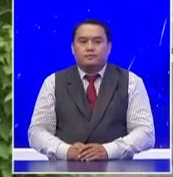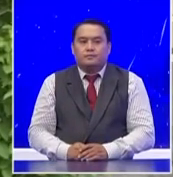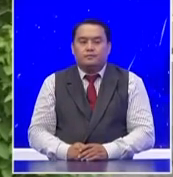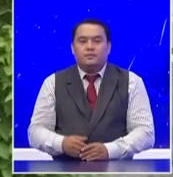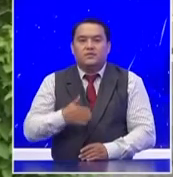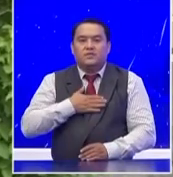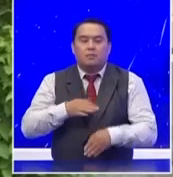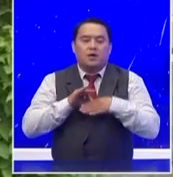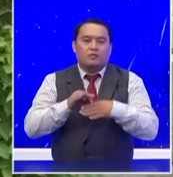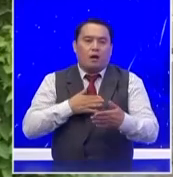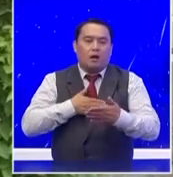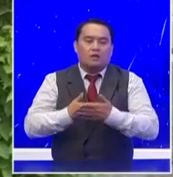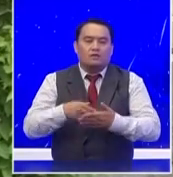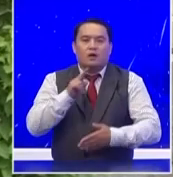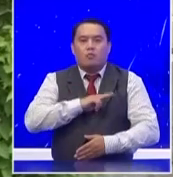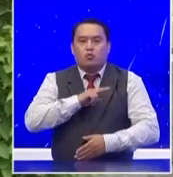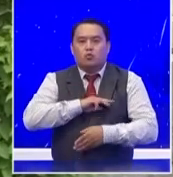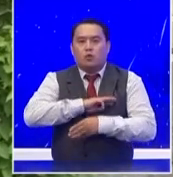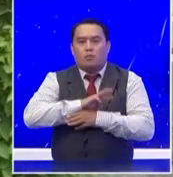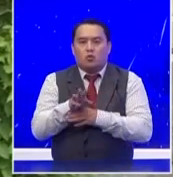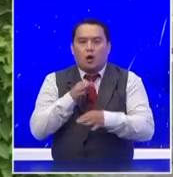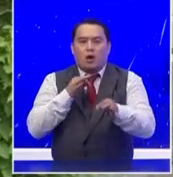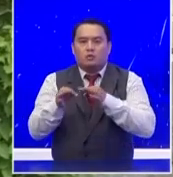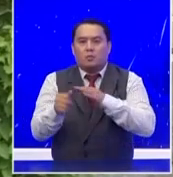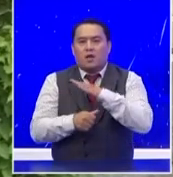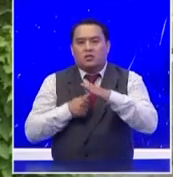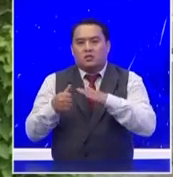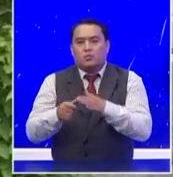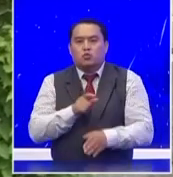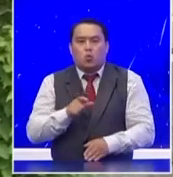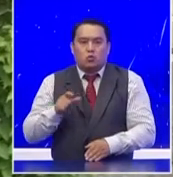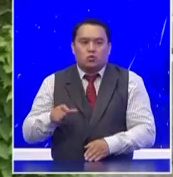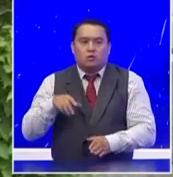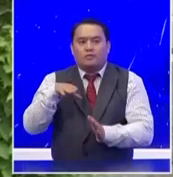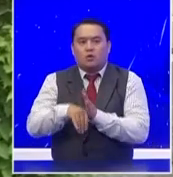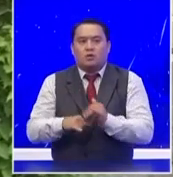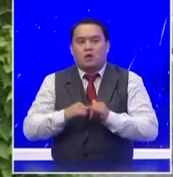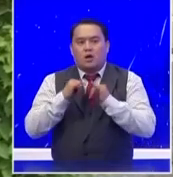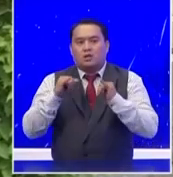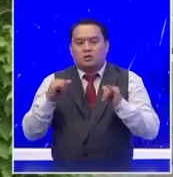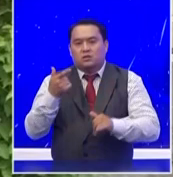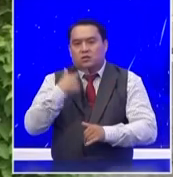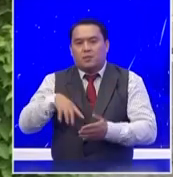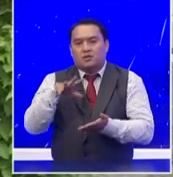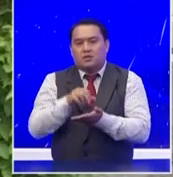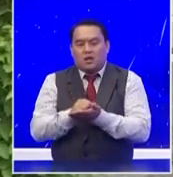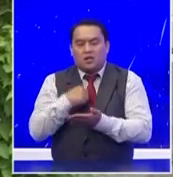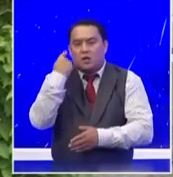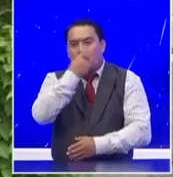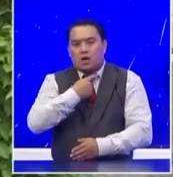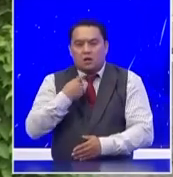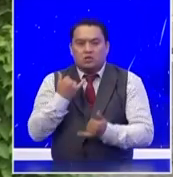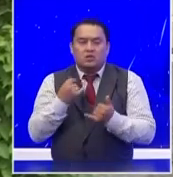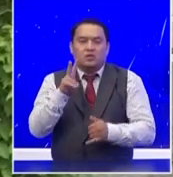Нами ведется активная работа по трудоустройству и консультации безработных граждан. Содействуем в развитии бизнеса самозанятых лиц. В настоящее